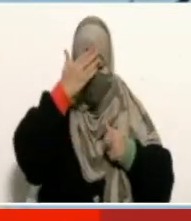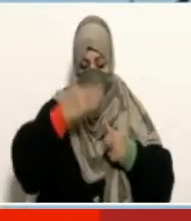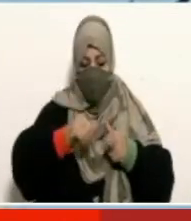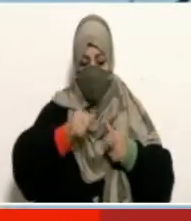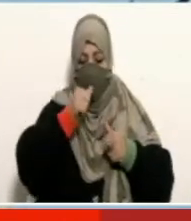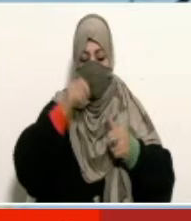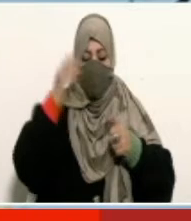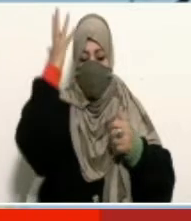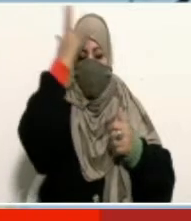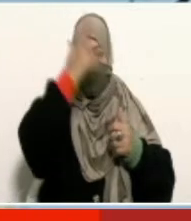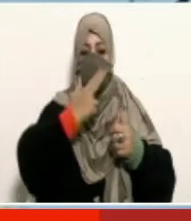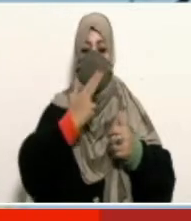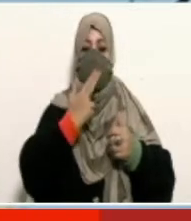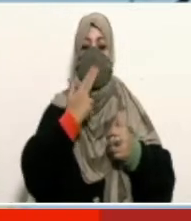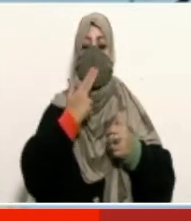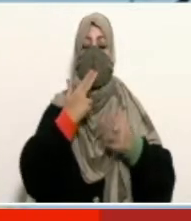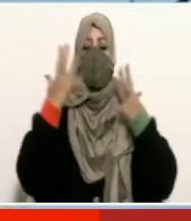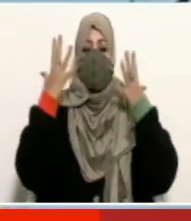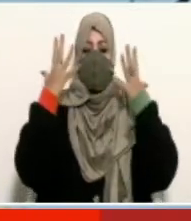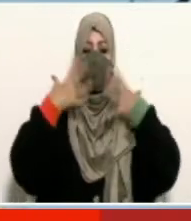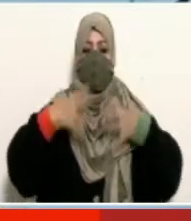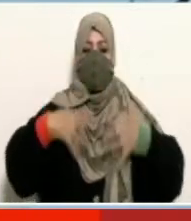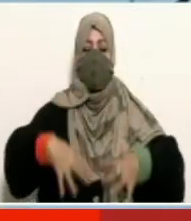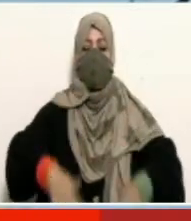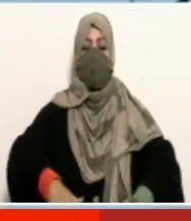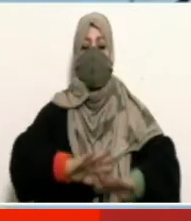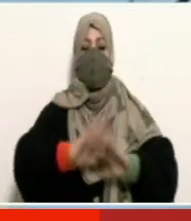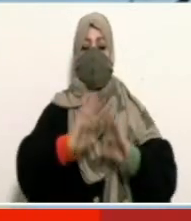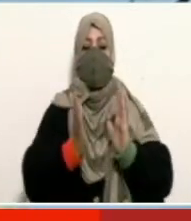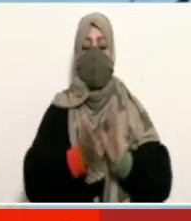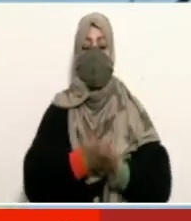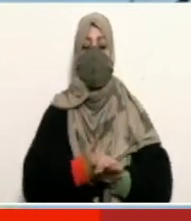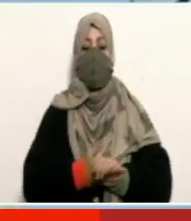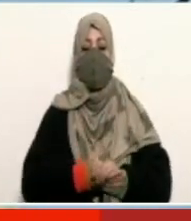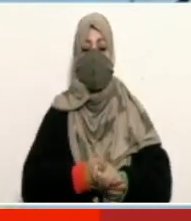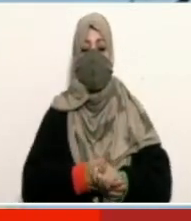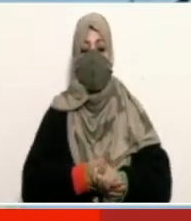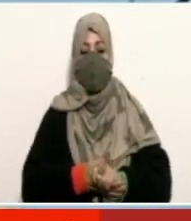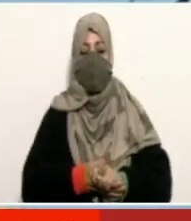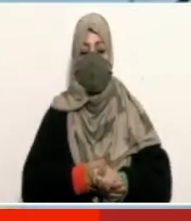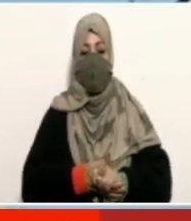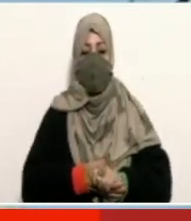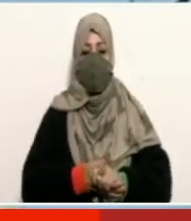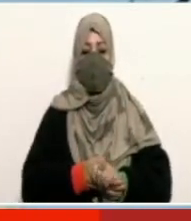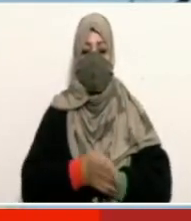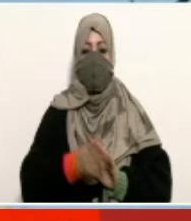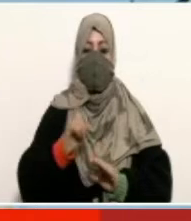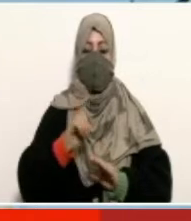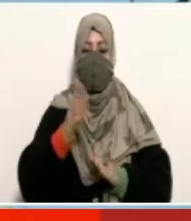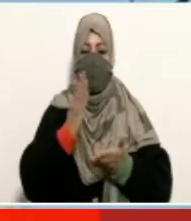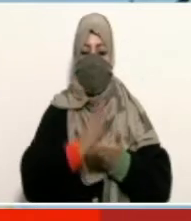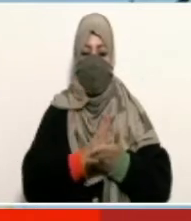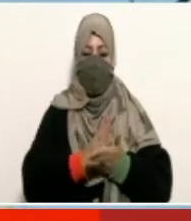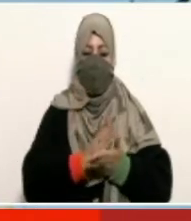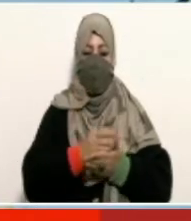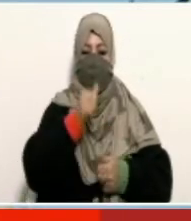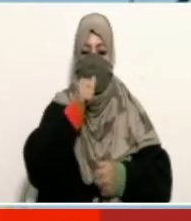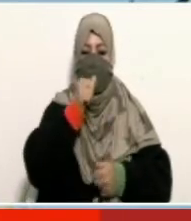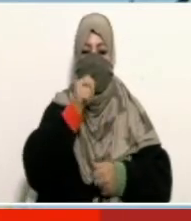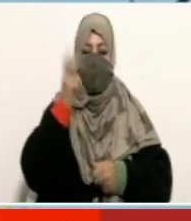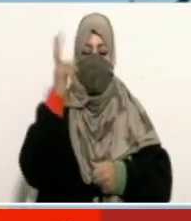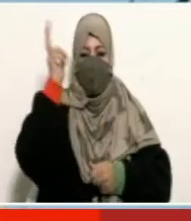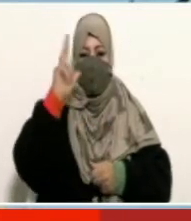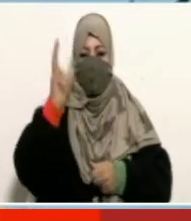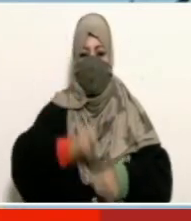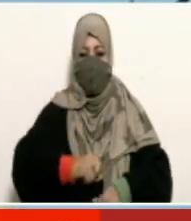ظاهر جسده جميعا، لا يجزئ في ذلك مثلا الماء والصابون إذا كان مختلطا، إلا